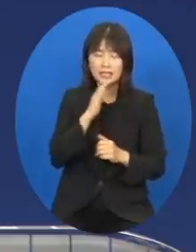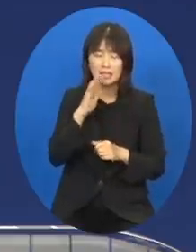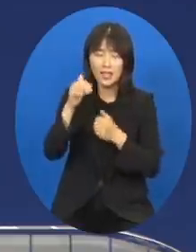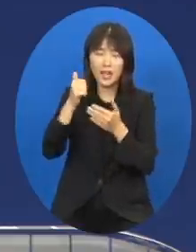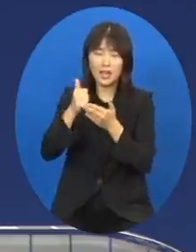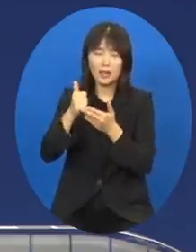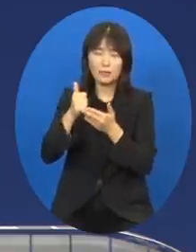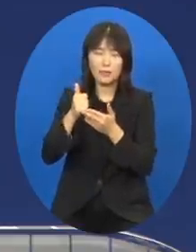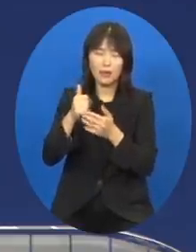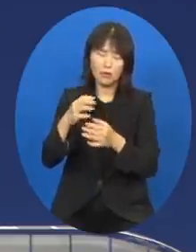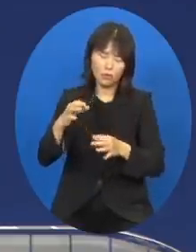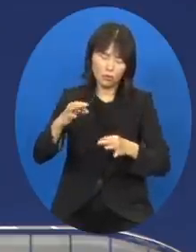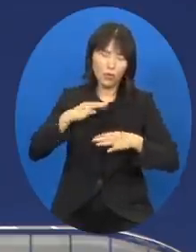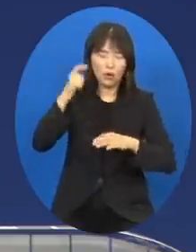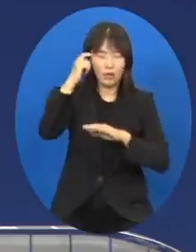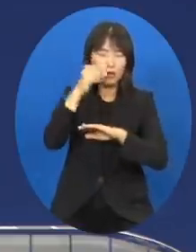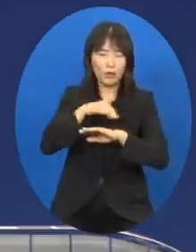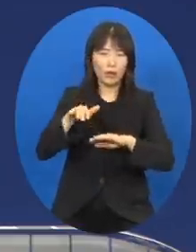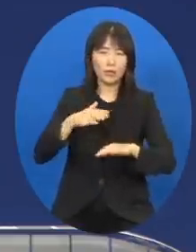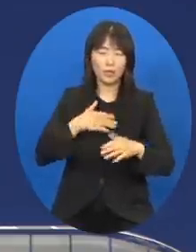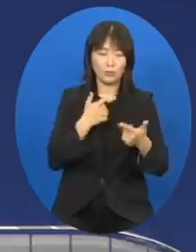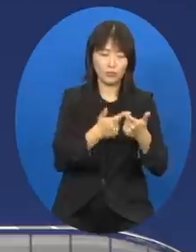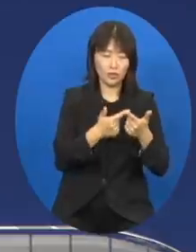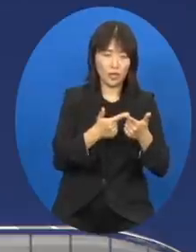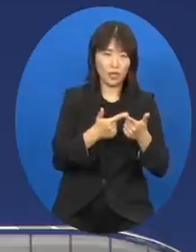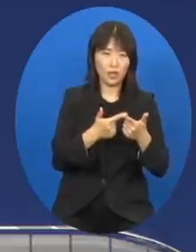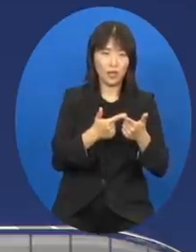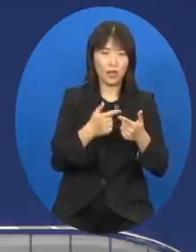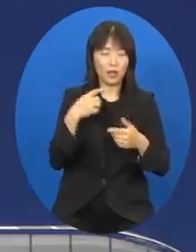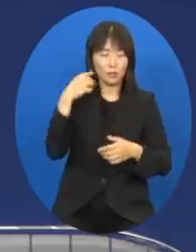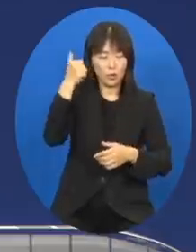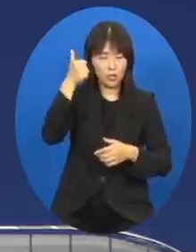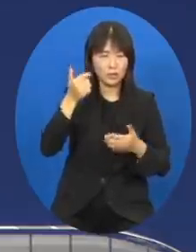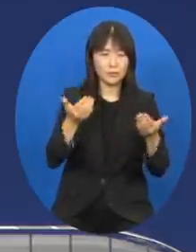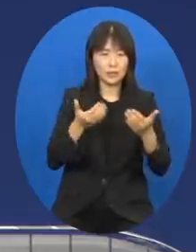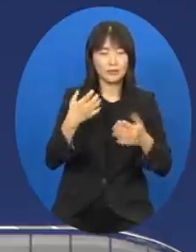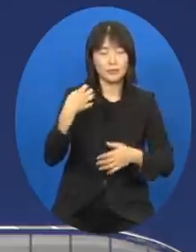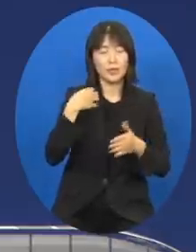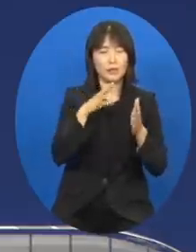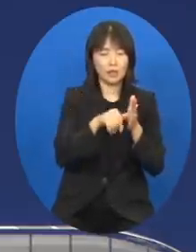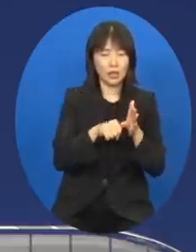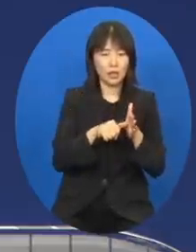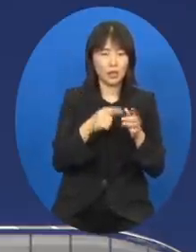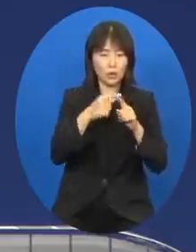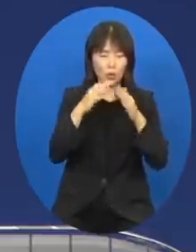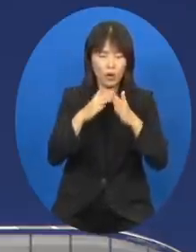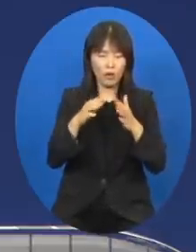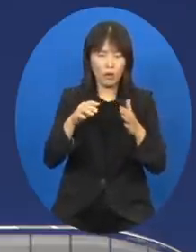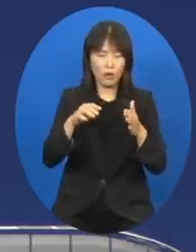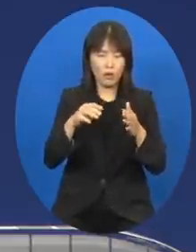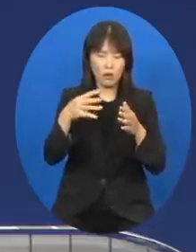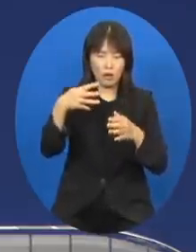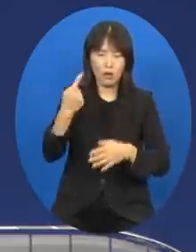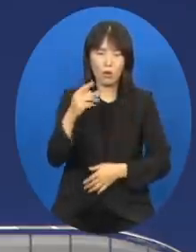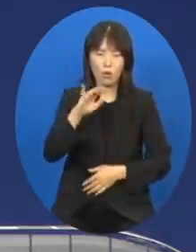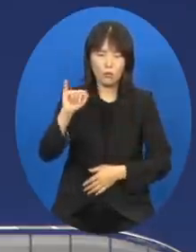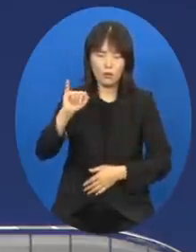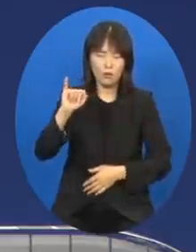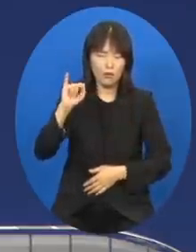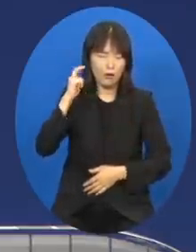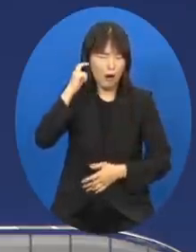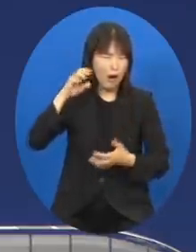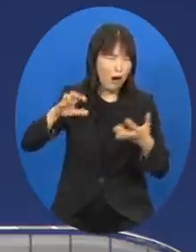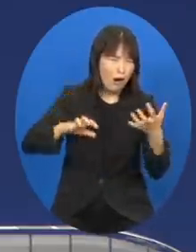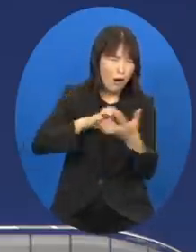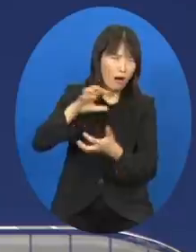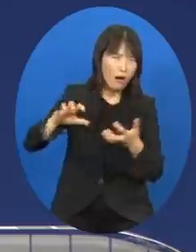계획이에요. 제가 부산에서 목회할 때 한 번은 교회 로비가 엄청 시끄럽더라고요. 누가 막 소리를 지르는